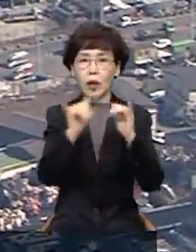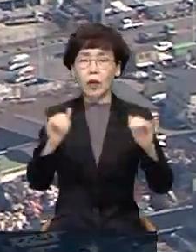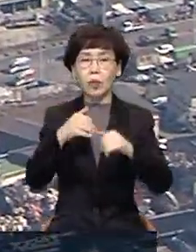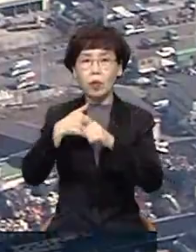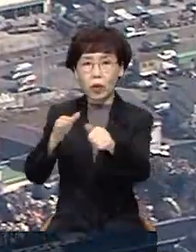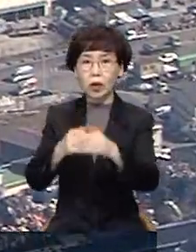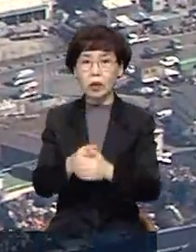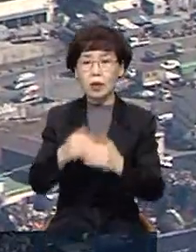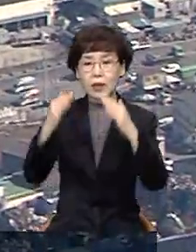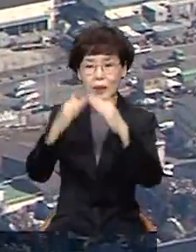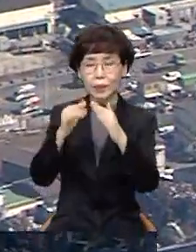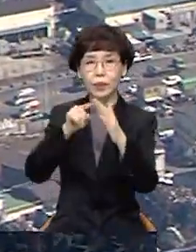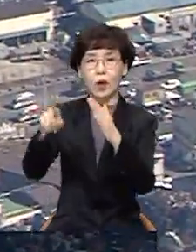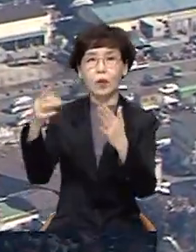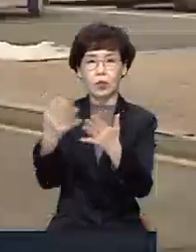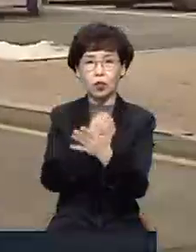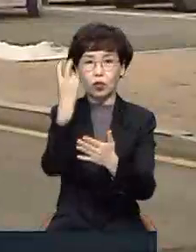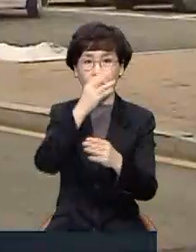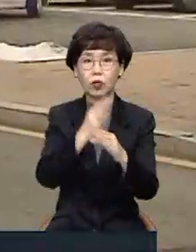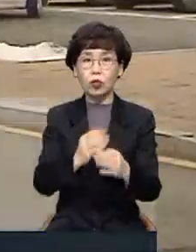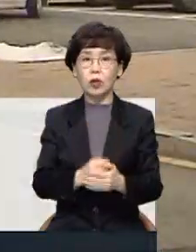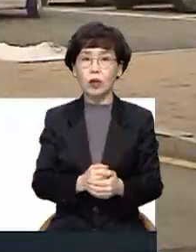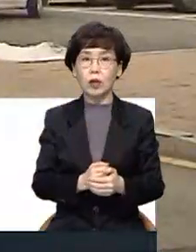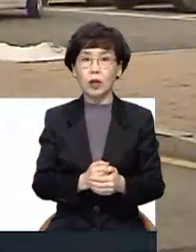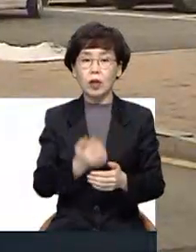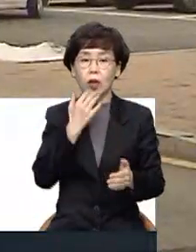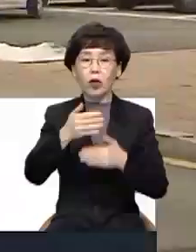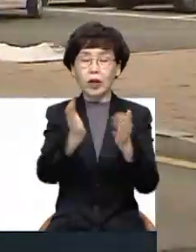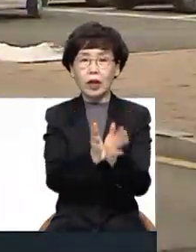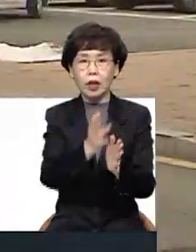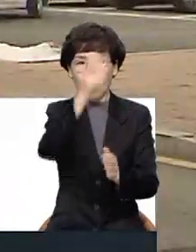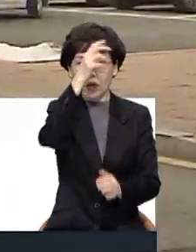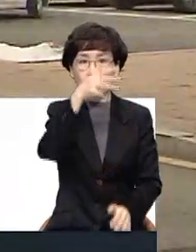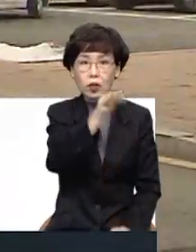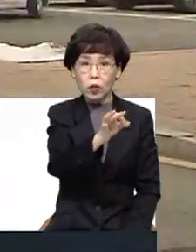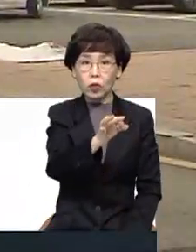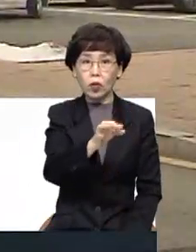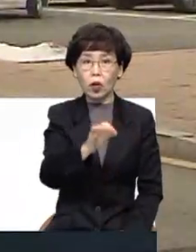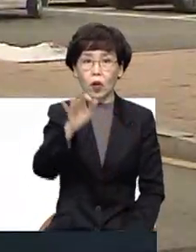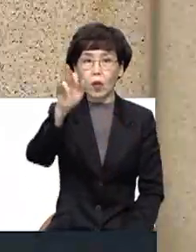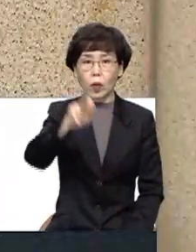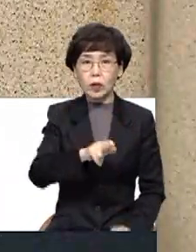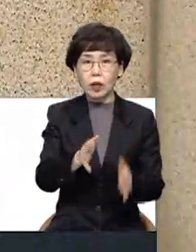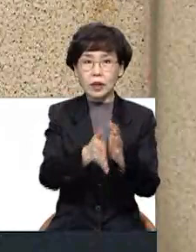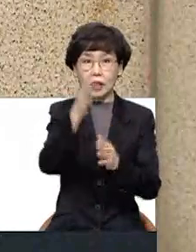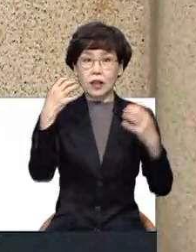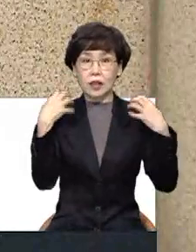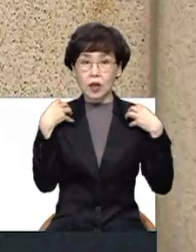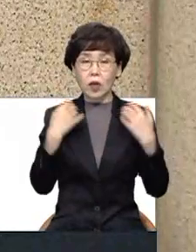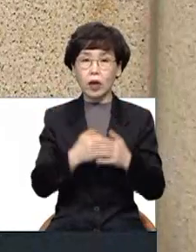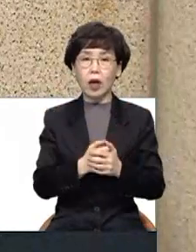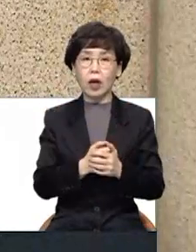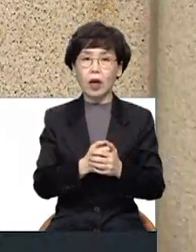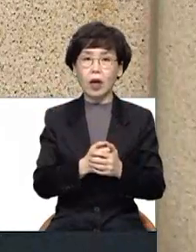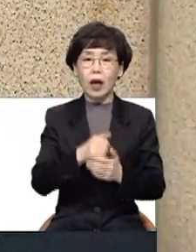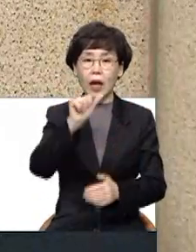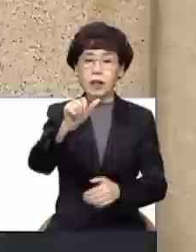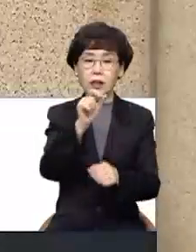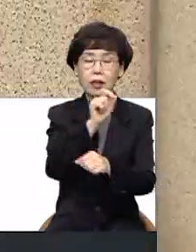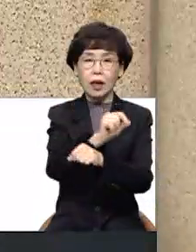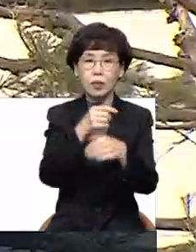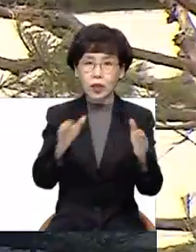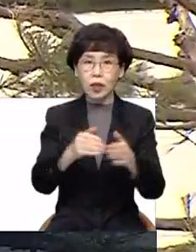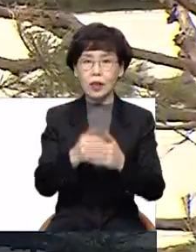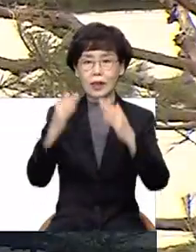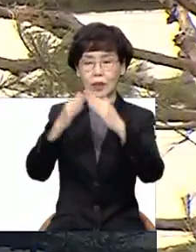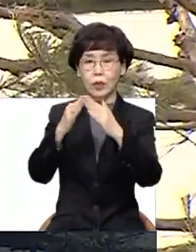주거지까지 압수수색하고 있습니다. 경기 북부지방경찰청도 포천시청 공무원 A씨의 사무실과 거주지를 오늘